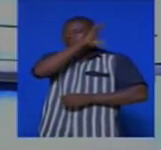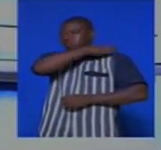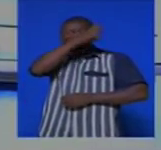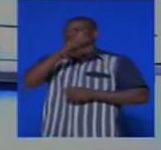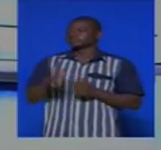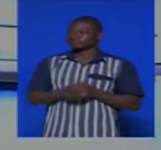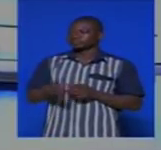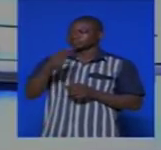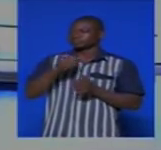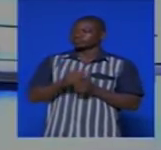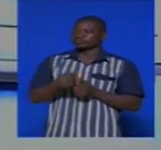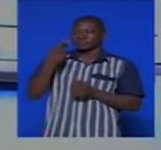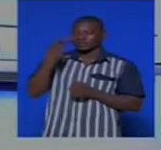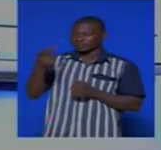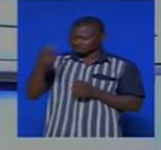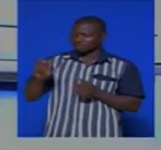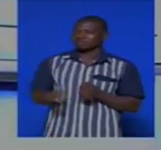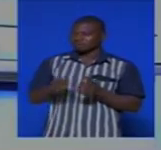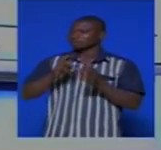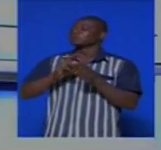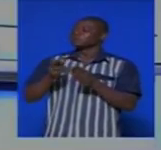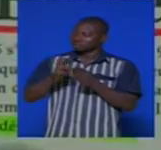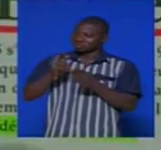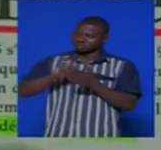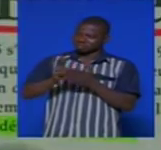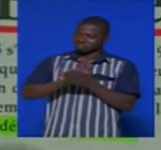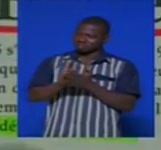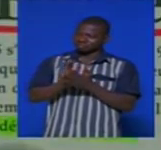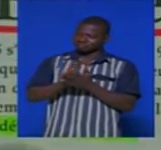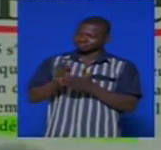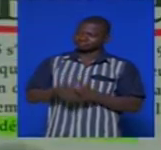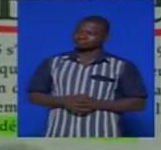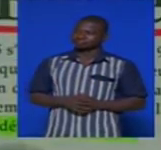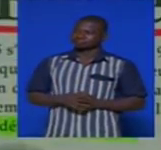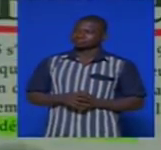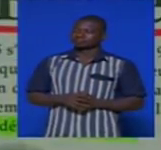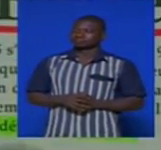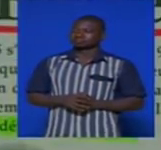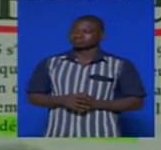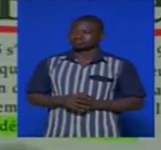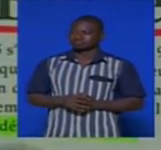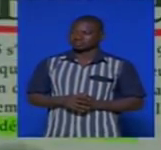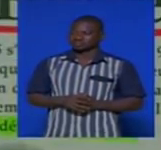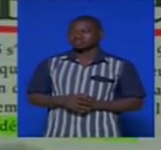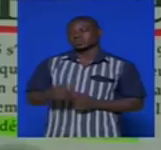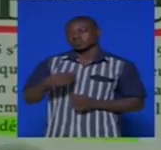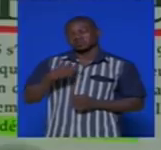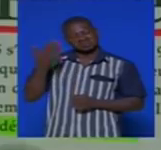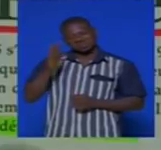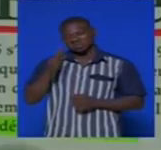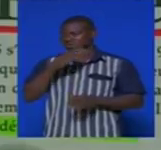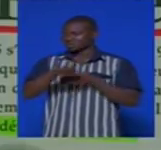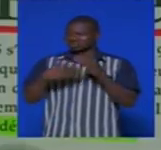colonnes des journaux. La revue de presse avec Abdoul Rassmane Zongo. J'ai l'impression que tous ceux qui ont défilé